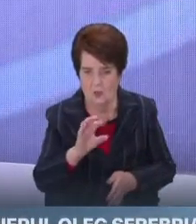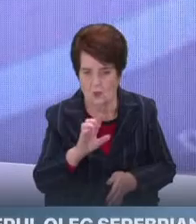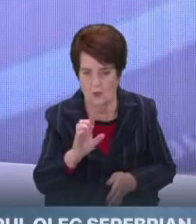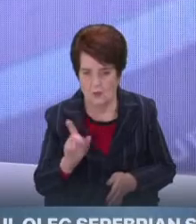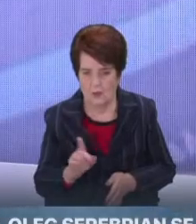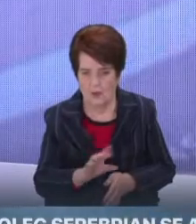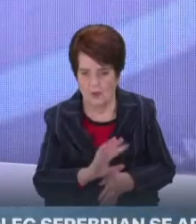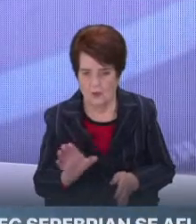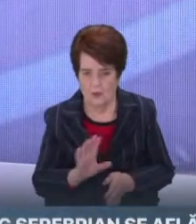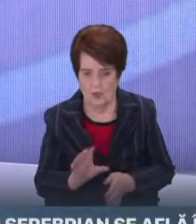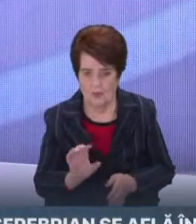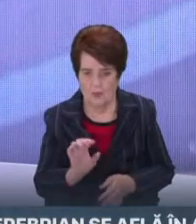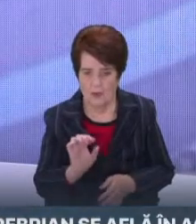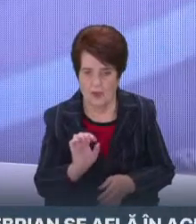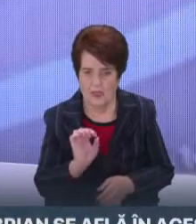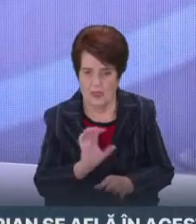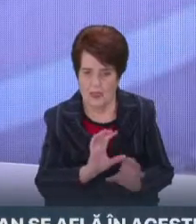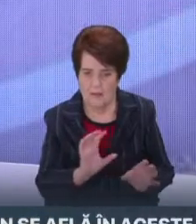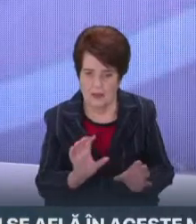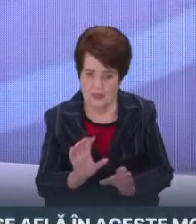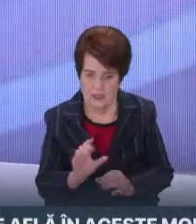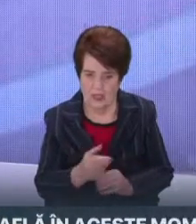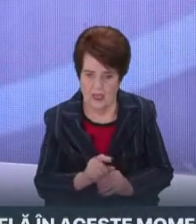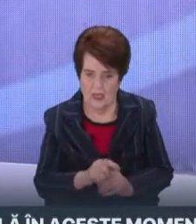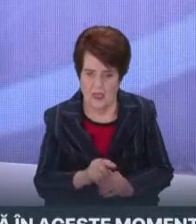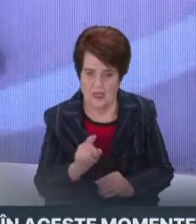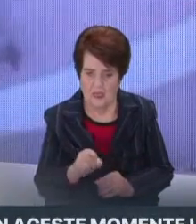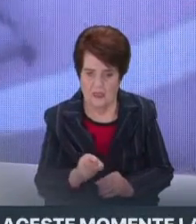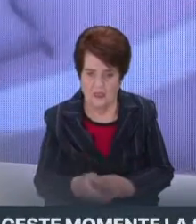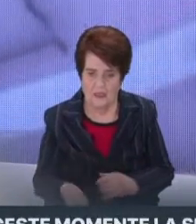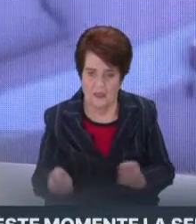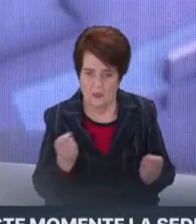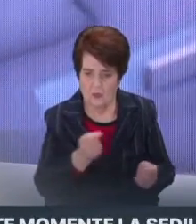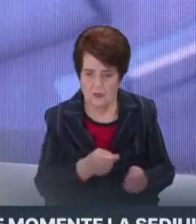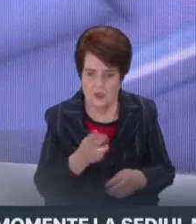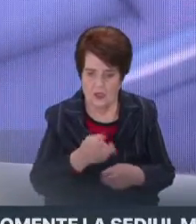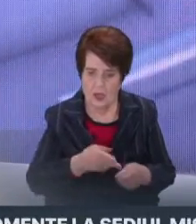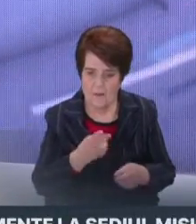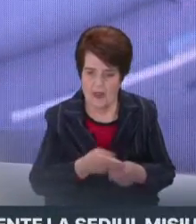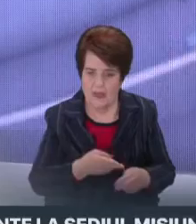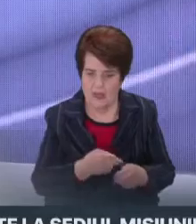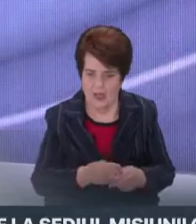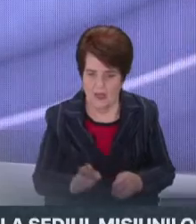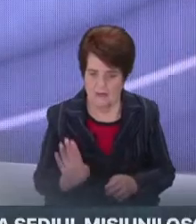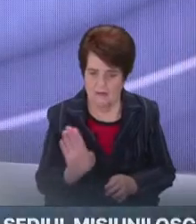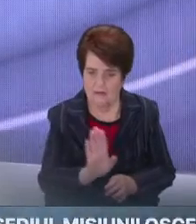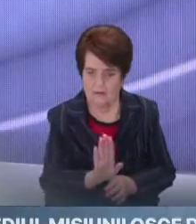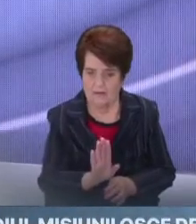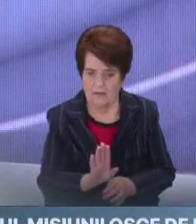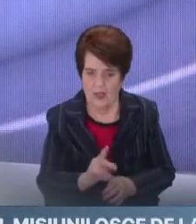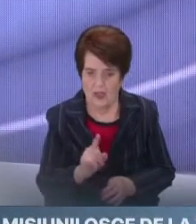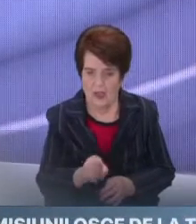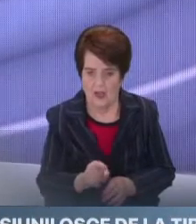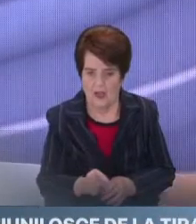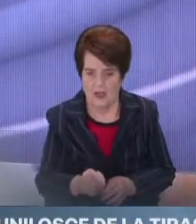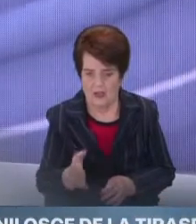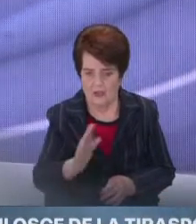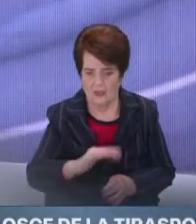nu se poate de păstrat, iar se amplasează o tabliță din metal pentru ca jaraticul din sobă să nu cadă